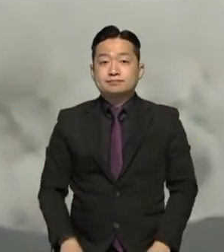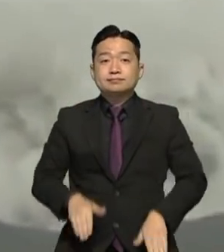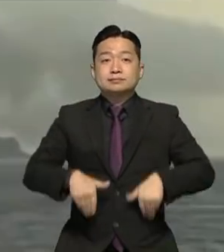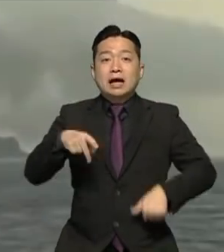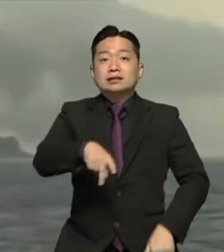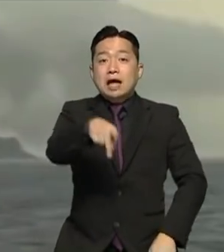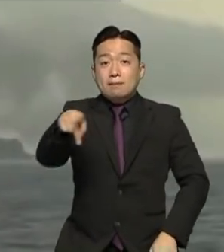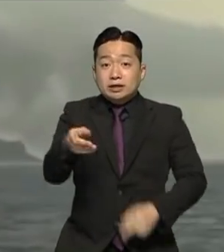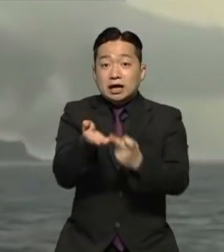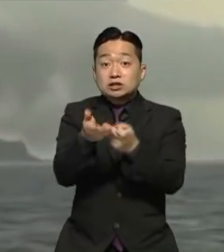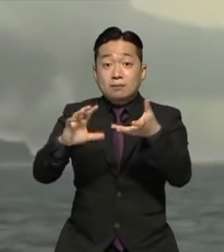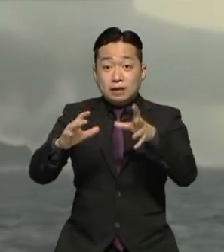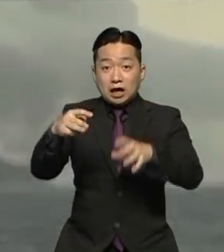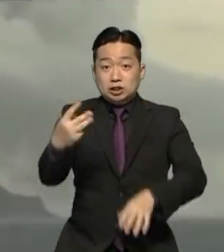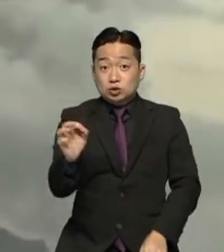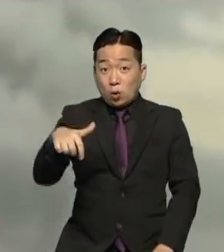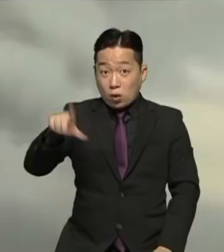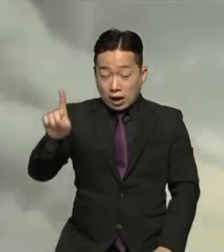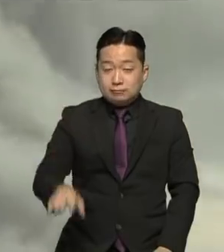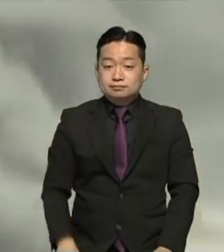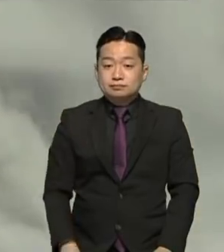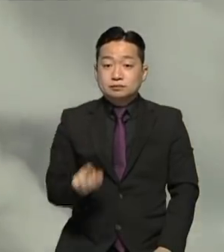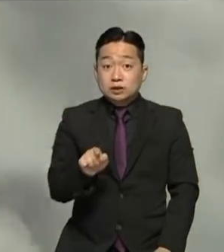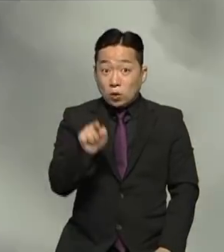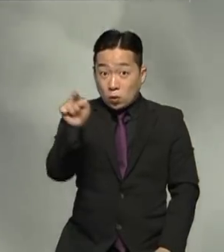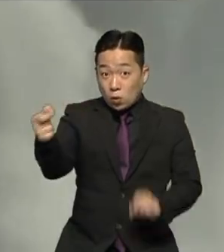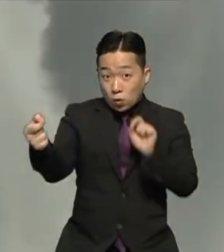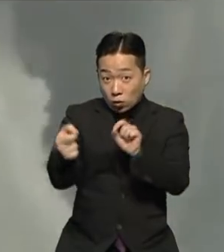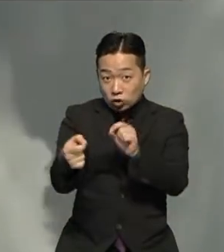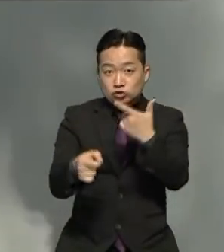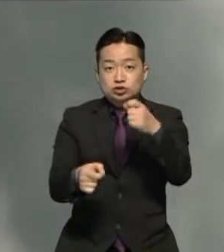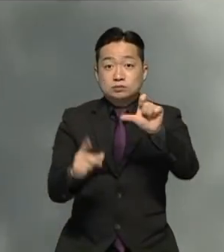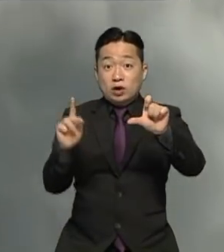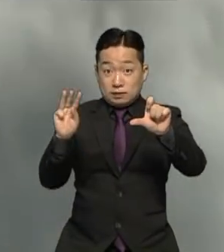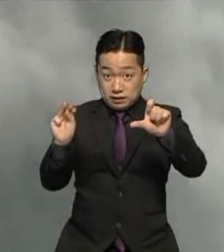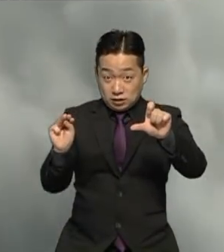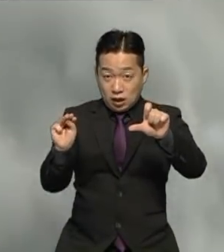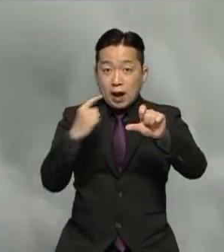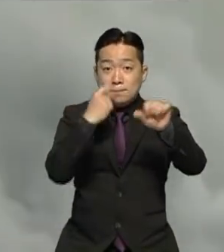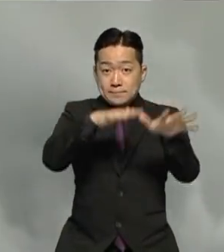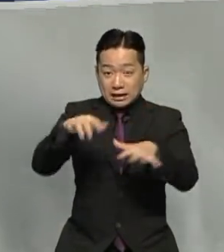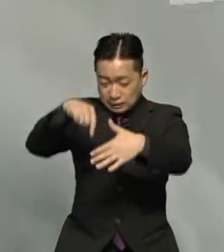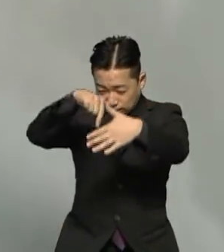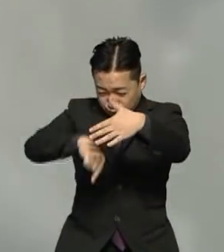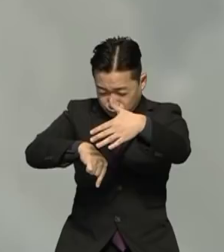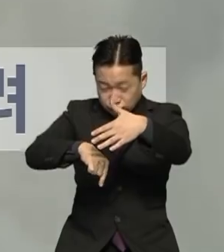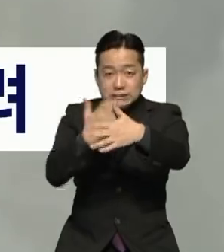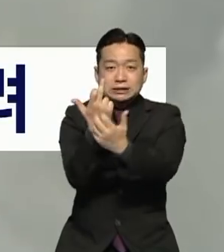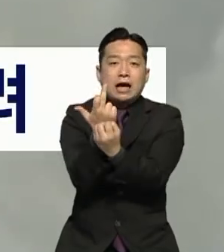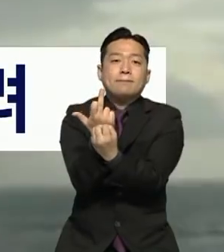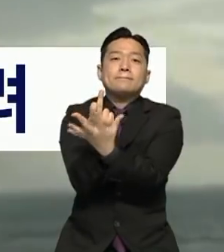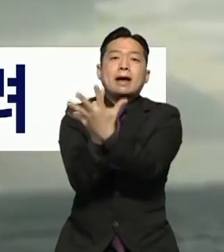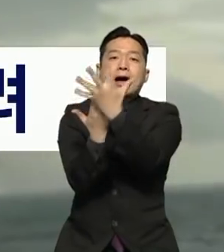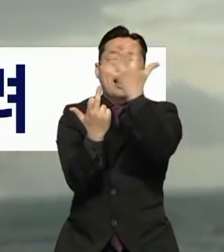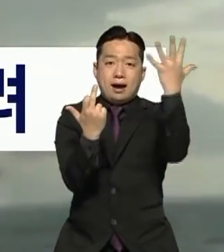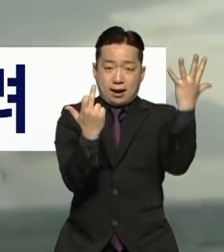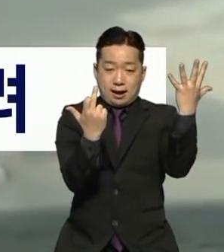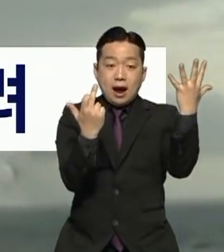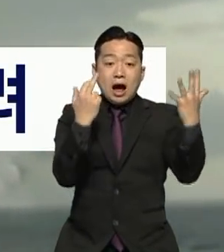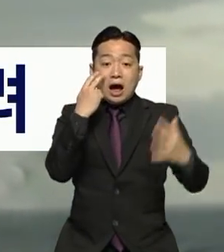섬나라 통가에서 북쪽으로 65km 떨어진 곳에서 해저 화산이 분출했습니다. 당시 폭발음이